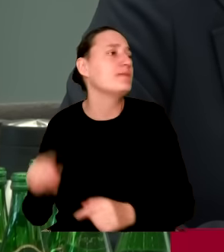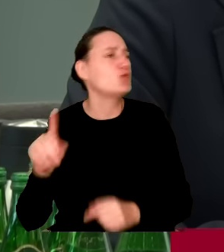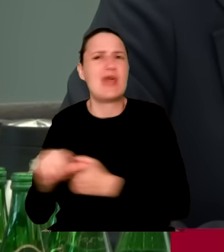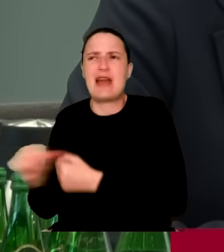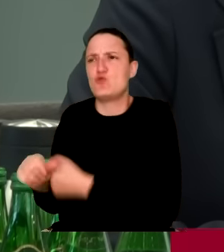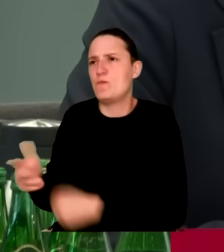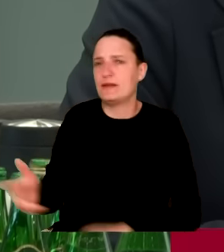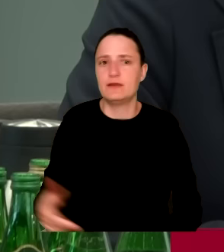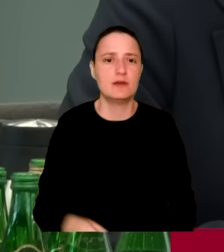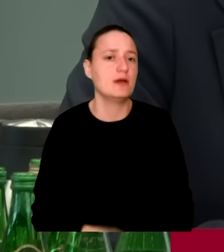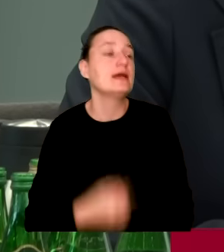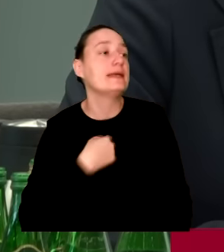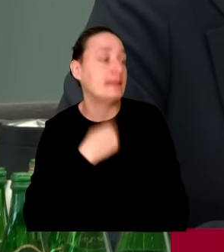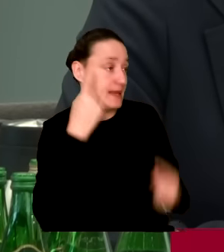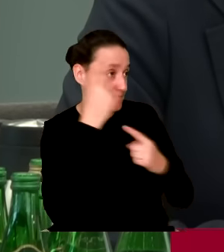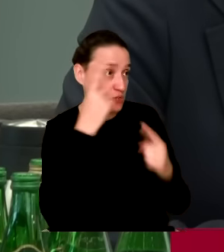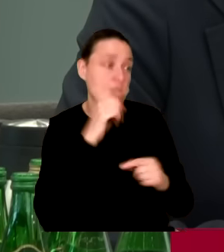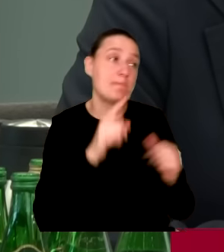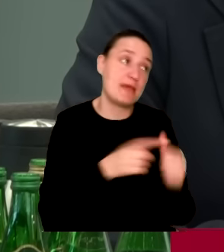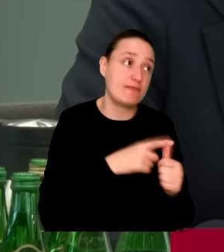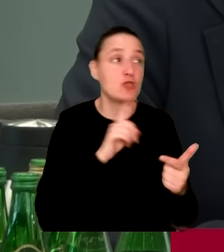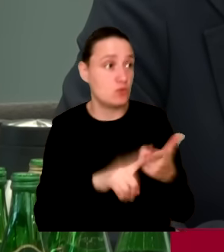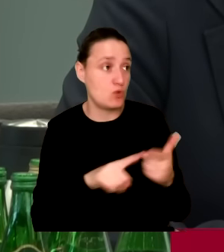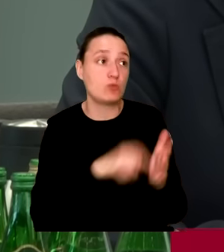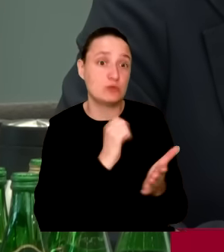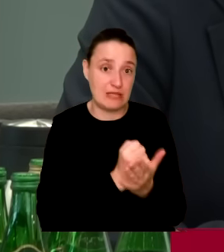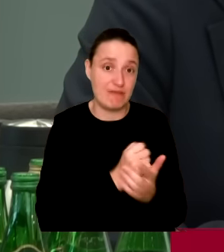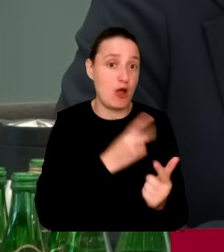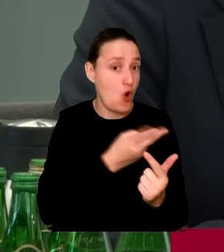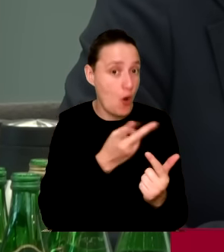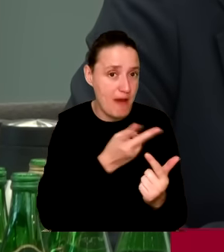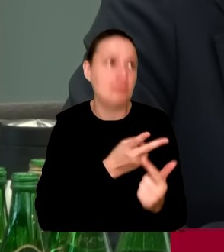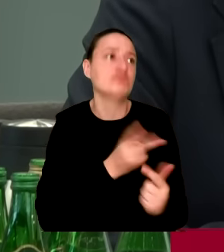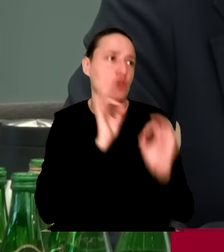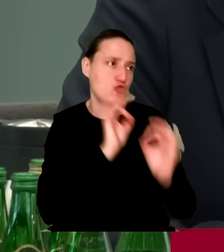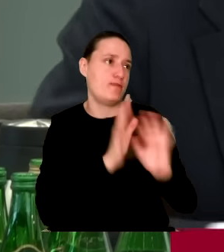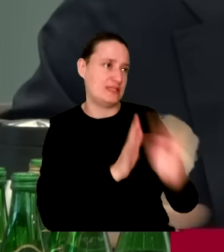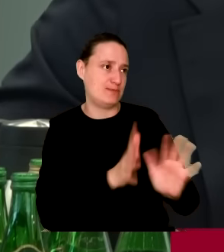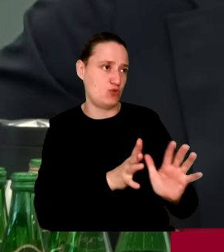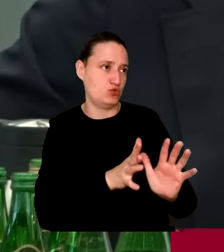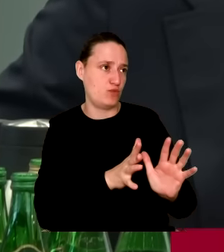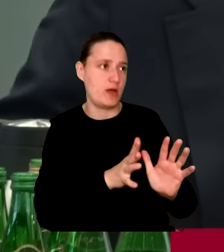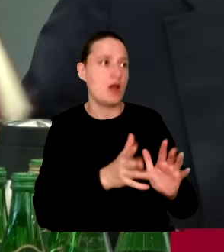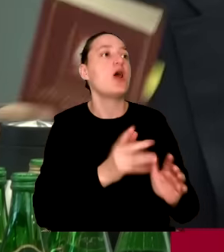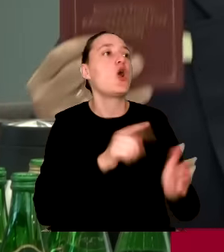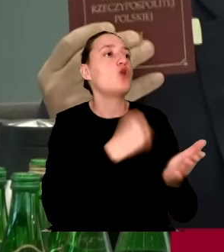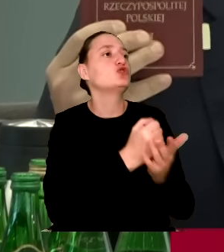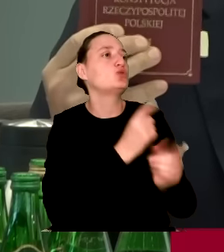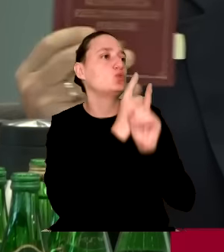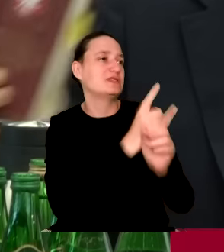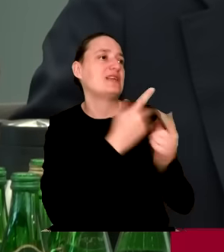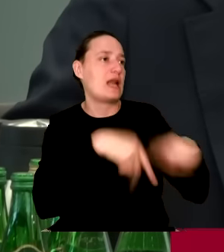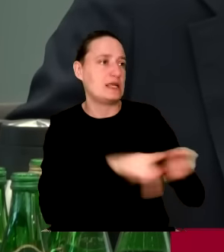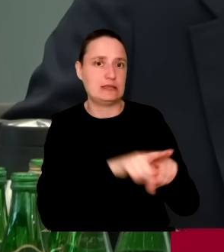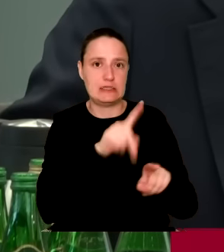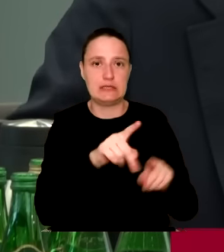k ja uważam że i ta pierwsza i ta druga ustawa były właściwym podejściem do realizacji zapisów konstytucyjnych dotyczących